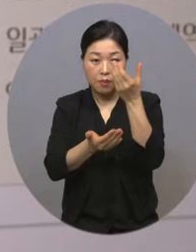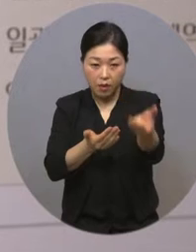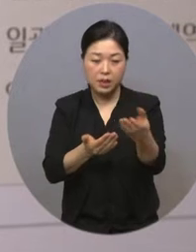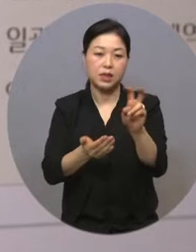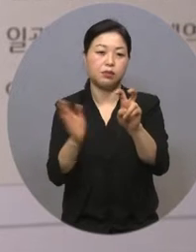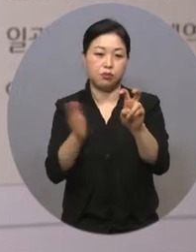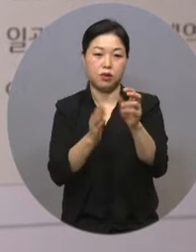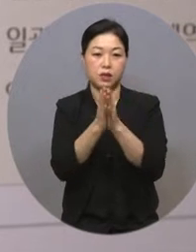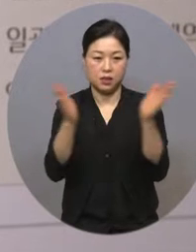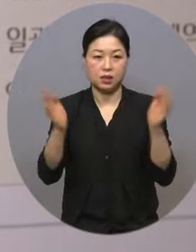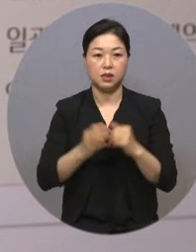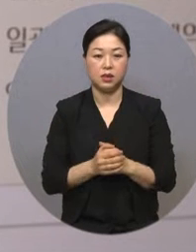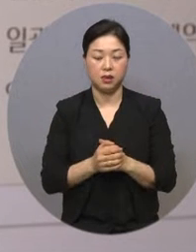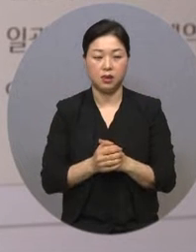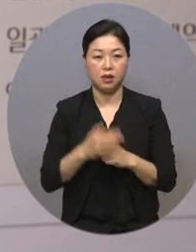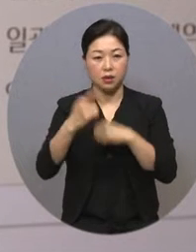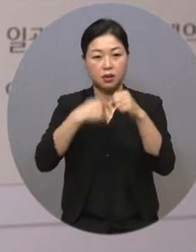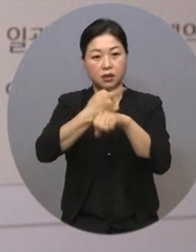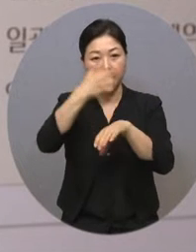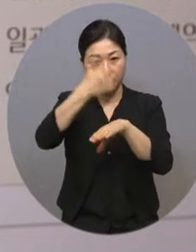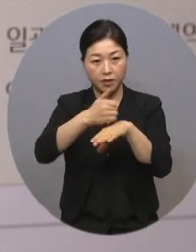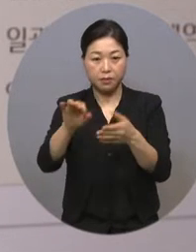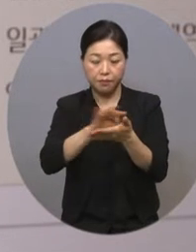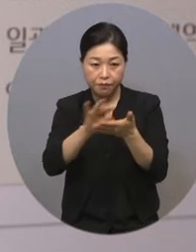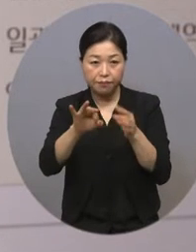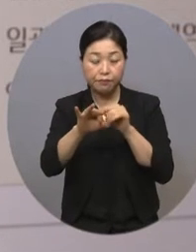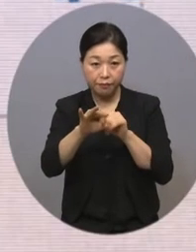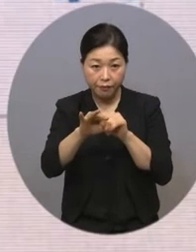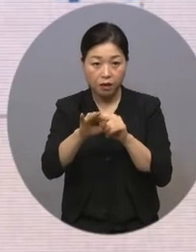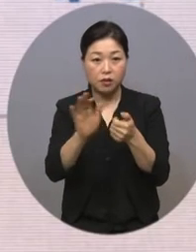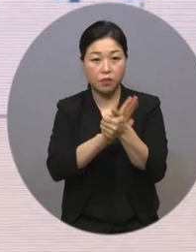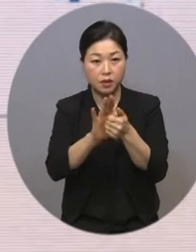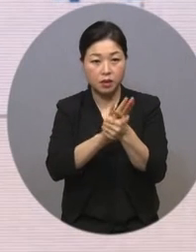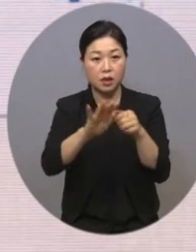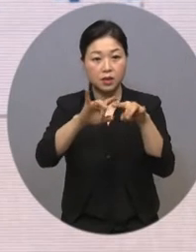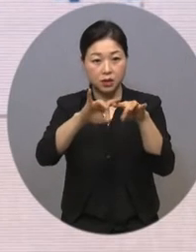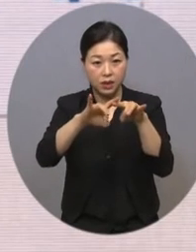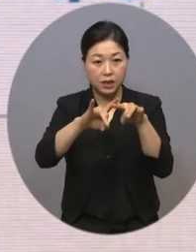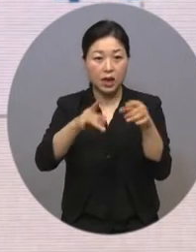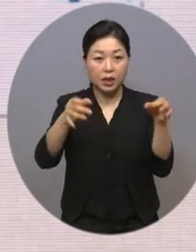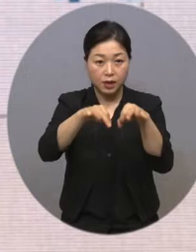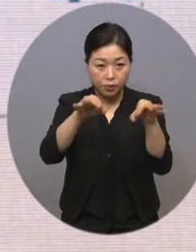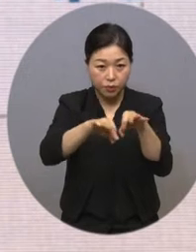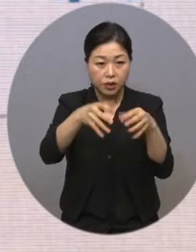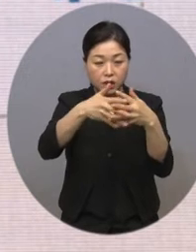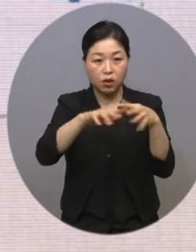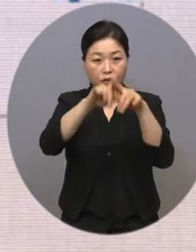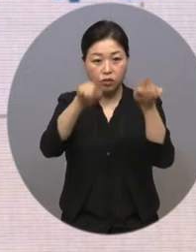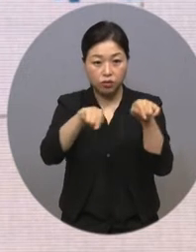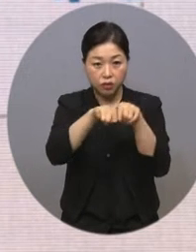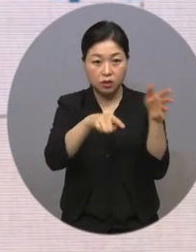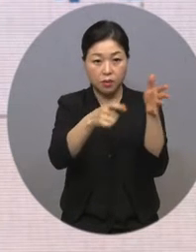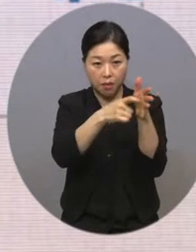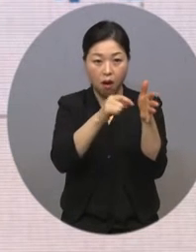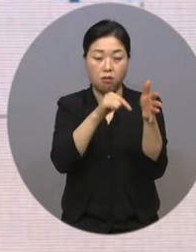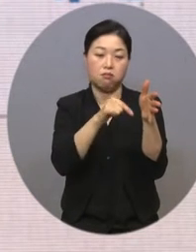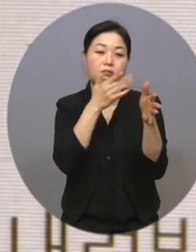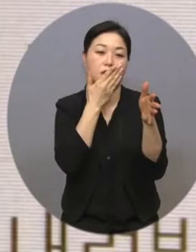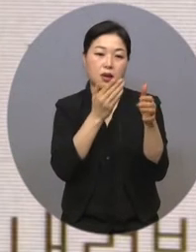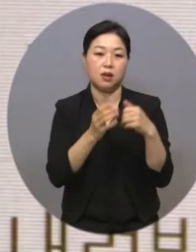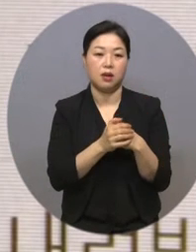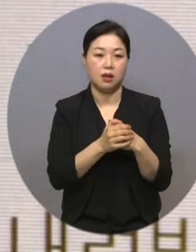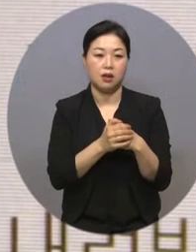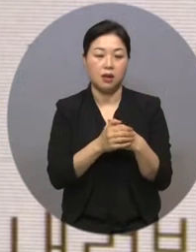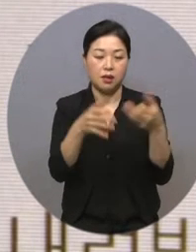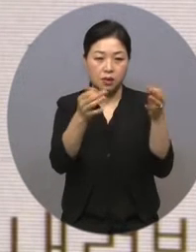올해 연말정산 간소화 서비스 에는 전자 기부금 영수증 등을 추가 제공합니다 기부금 단체는 전자 기부금